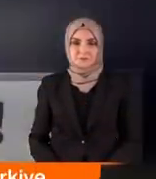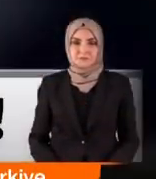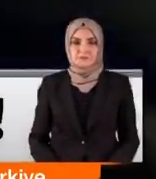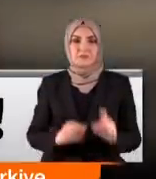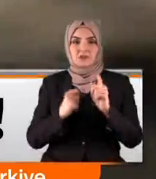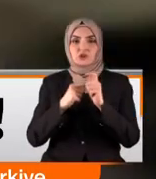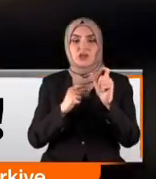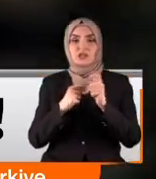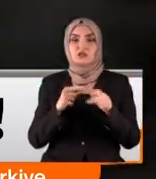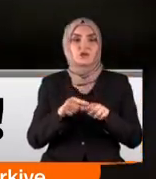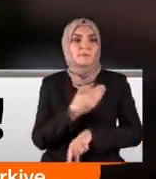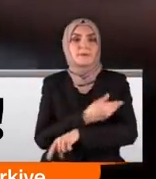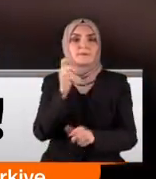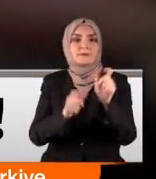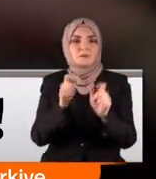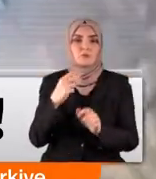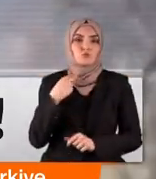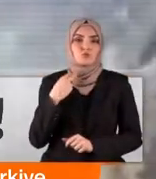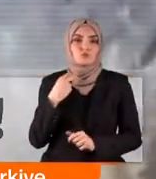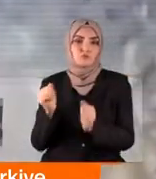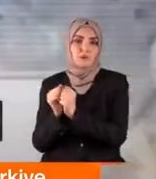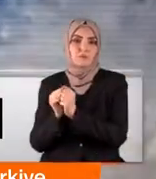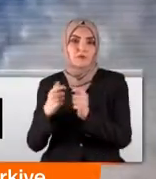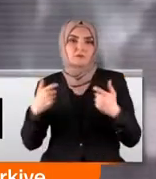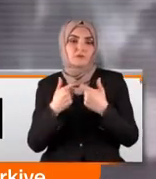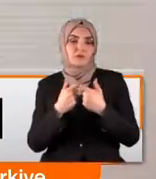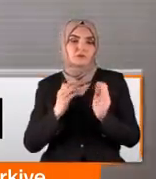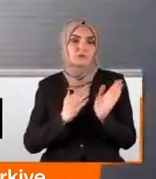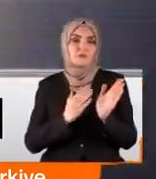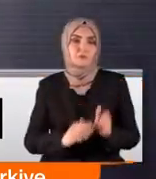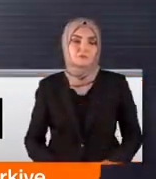Çeçenler ise hala Rus tarafında savaşıyor.